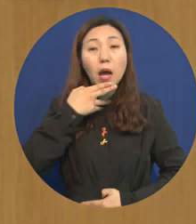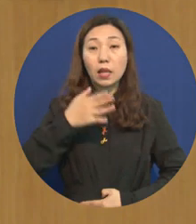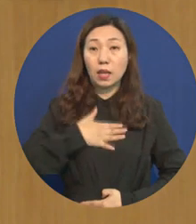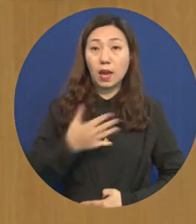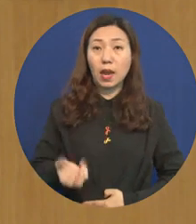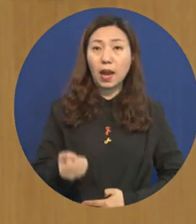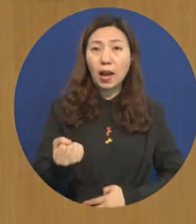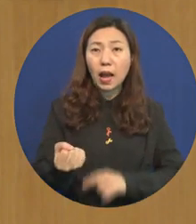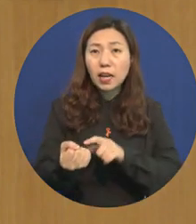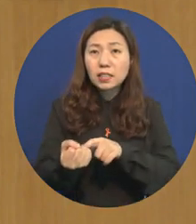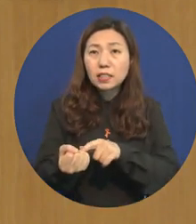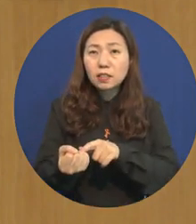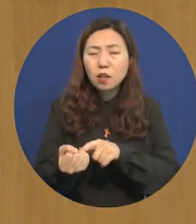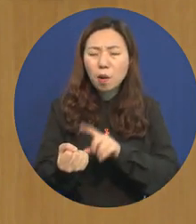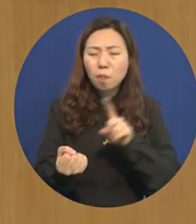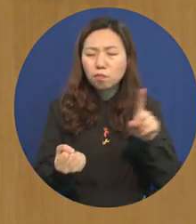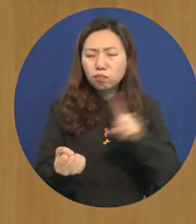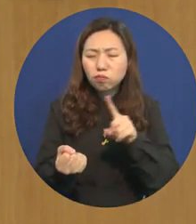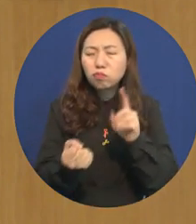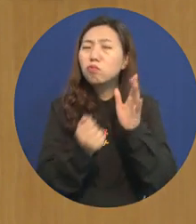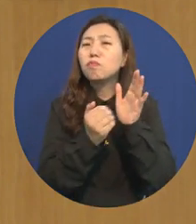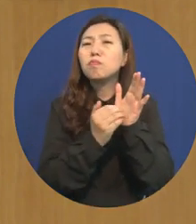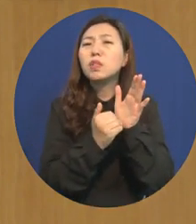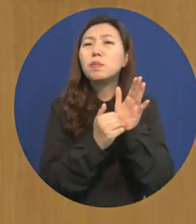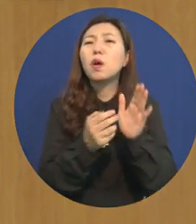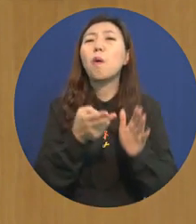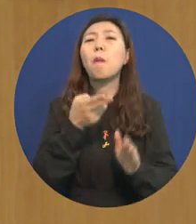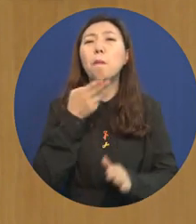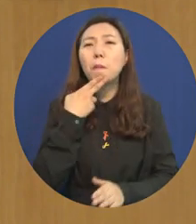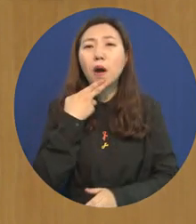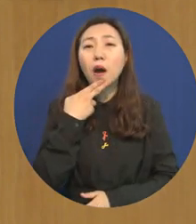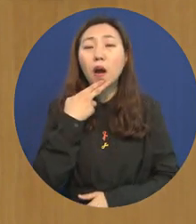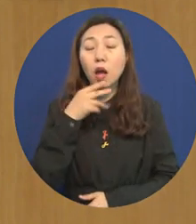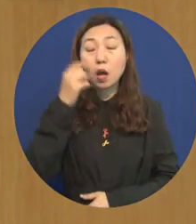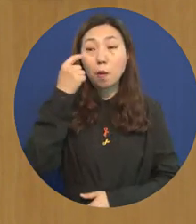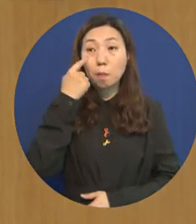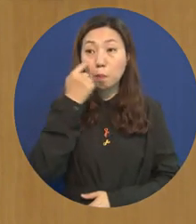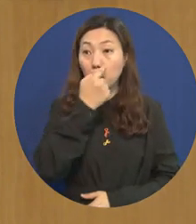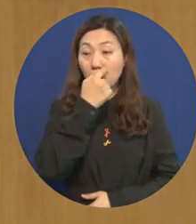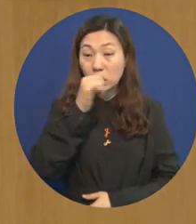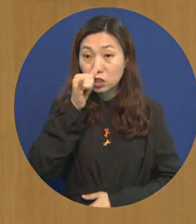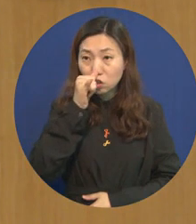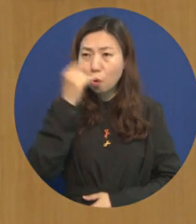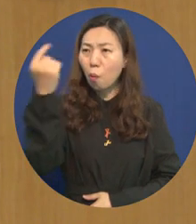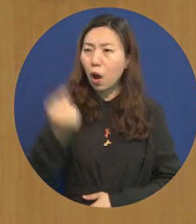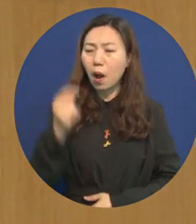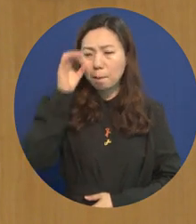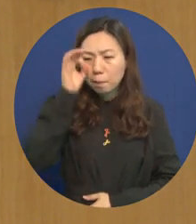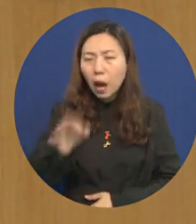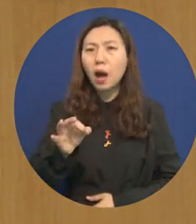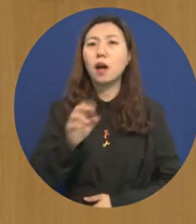움켜진 어떤 비밀도 없다. 눈 있는 자 와서 보라. 이렇게 말씀하셨어.